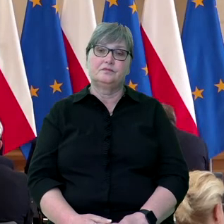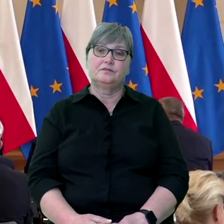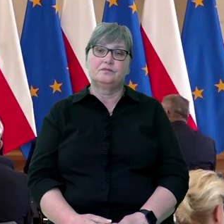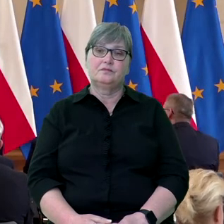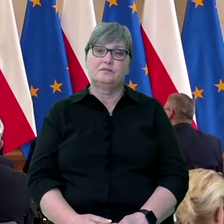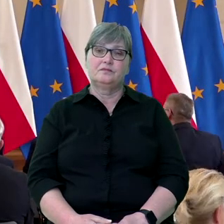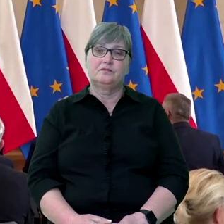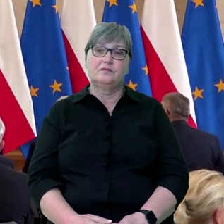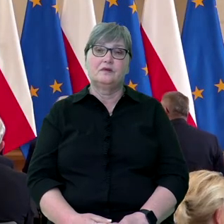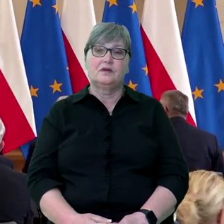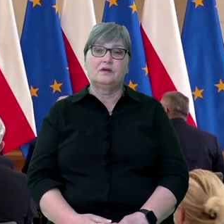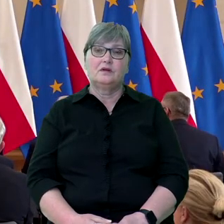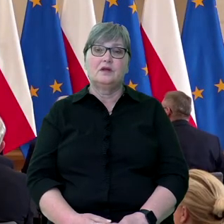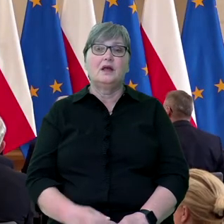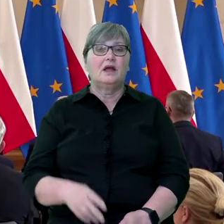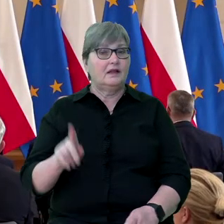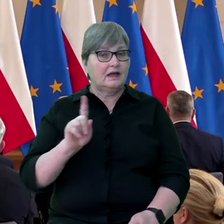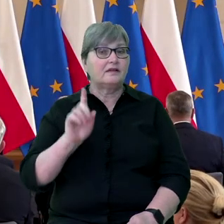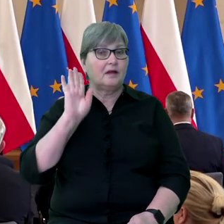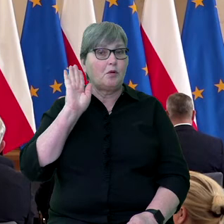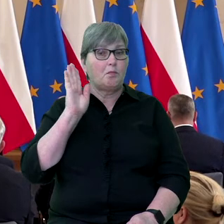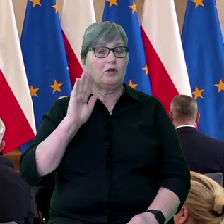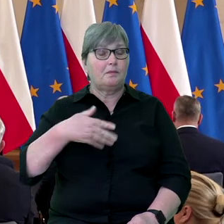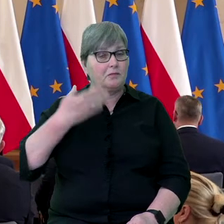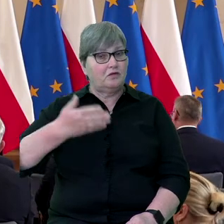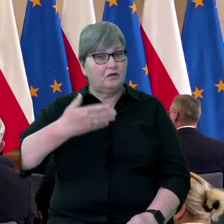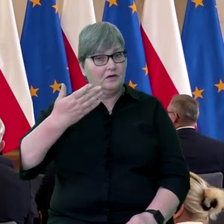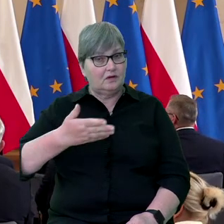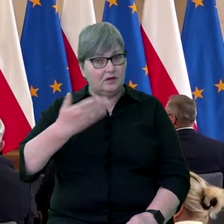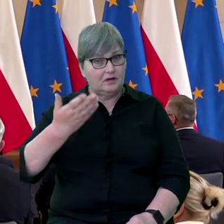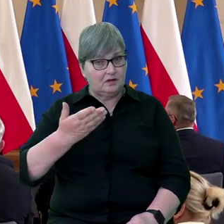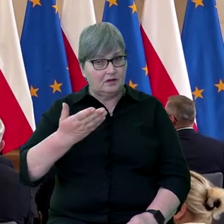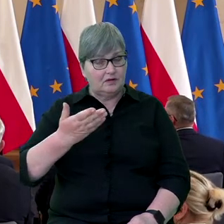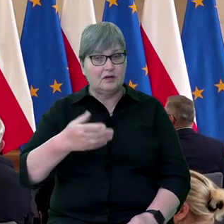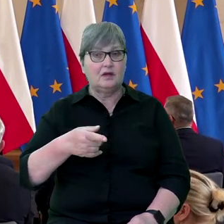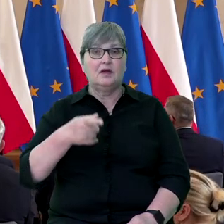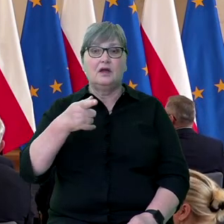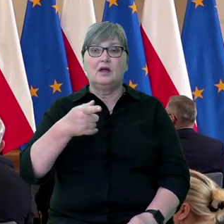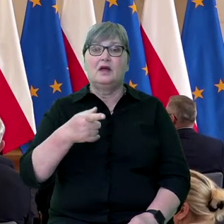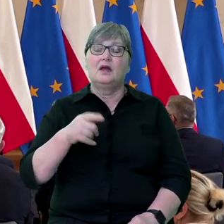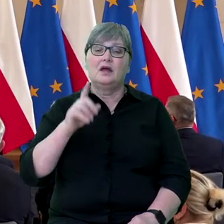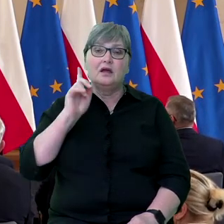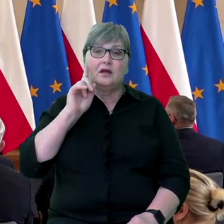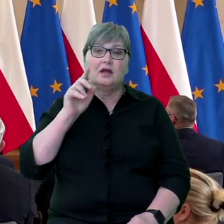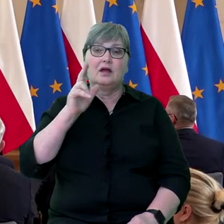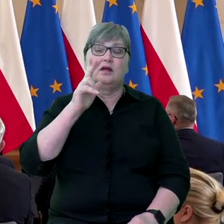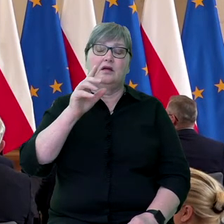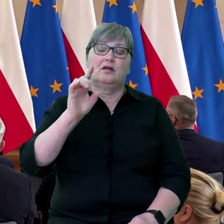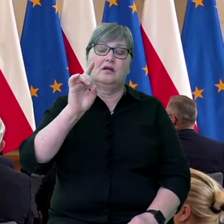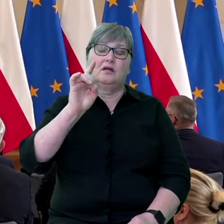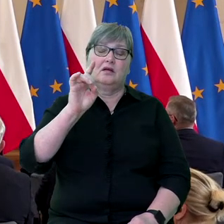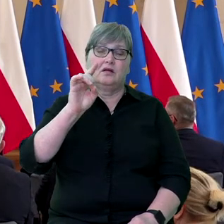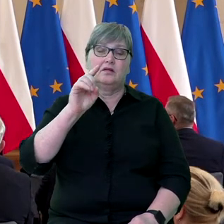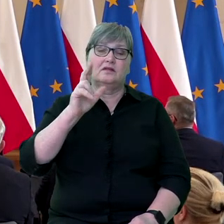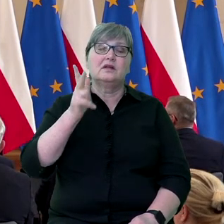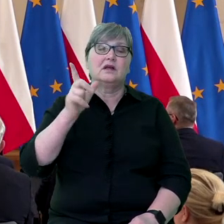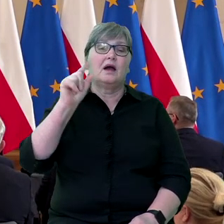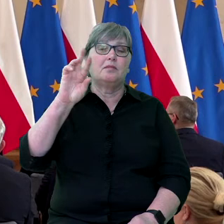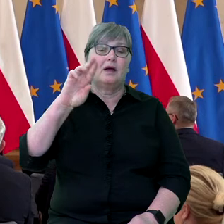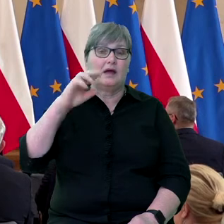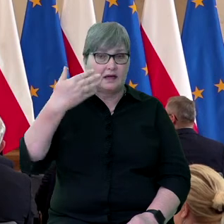Swoje wystąpienie będzie miała też pełnomocnik prezesa Rady Ministrów do spraw GovTech, pani minister